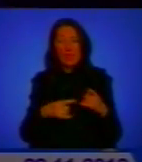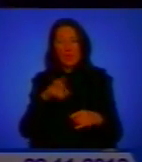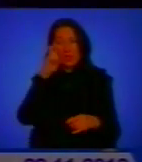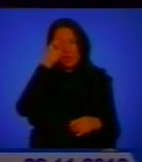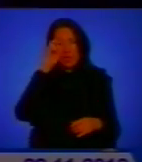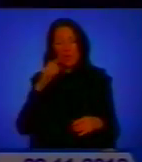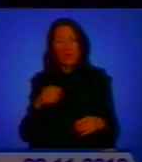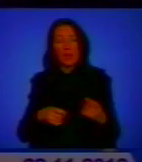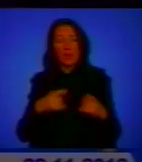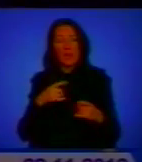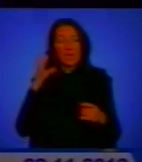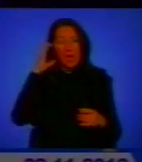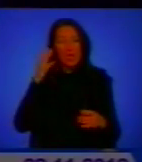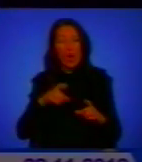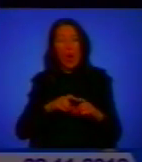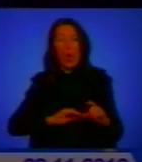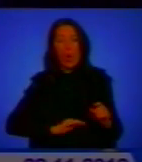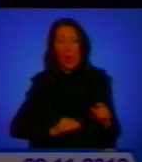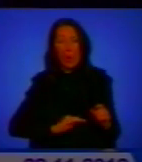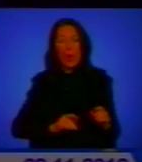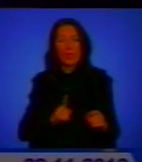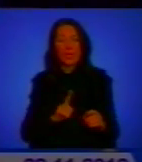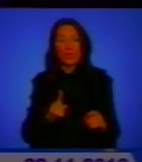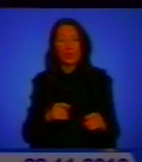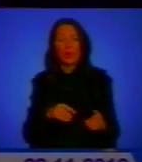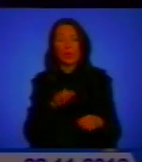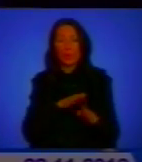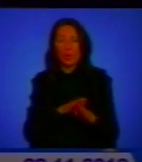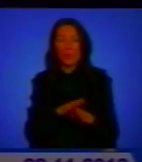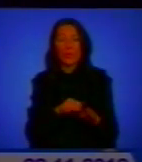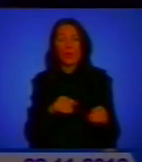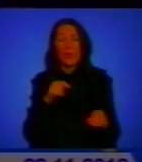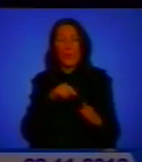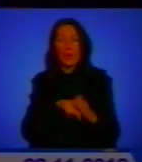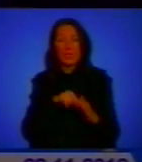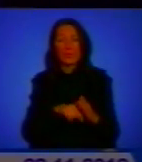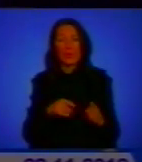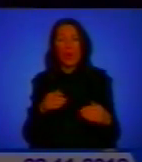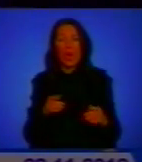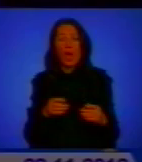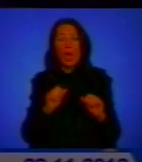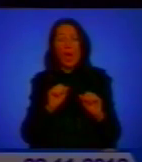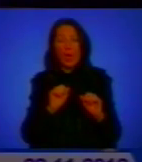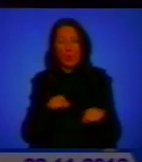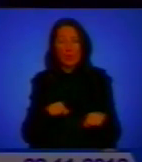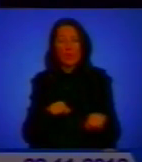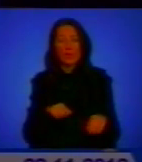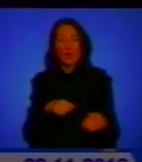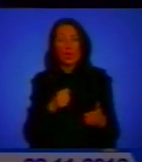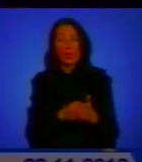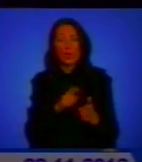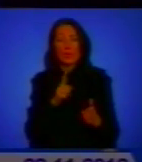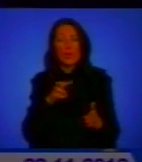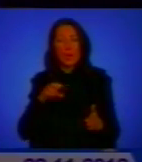висвітлення виборчої кампанії та дотримання принципу рівного доступу до ЗМІ. Крім того, організаційно-моніторинговий центр